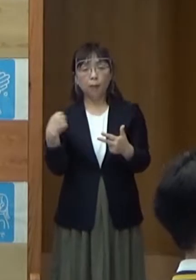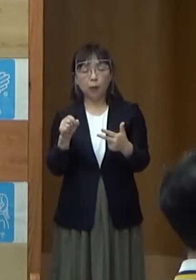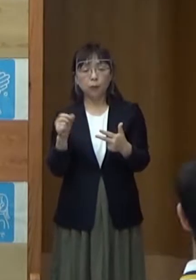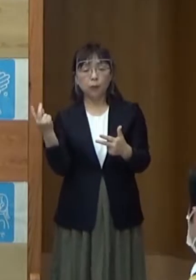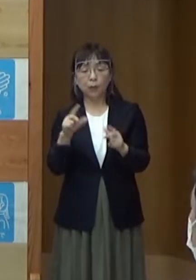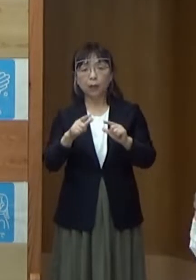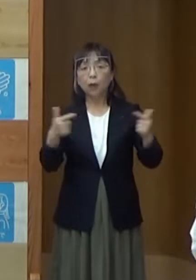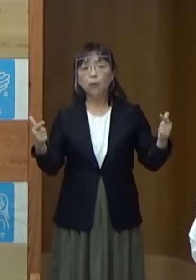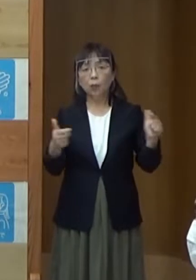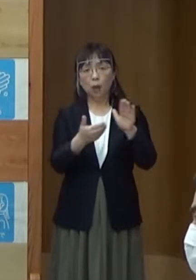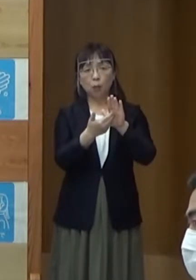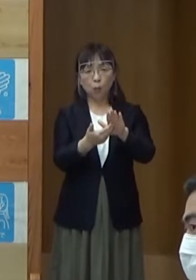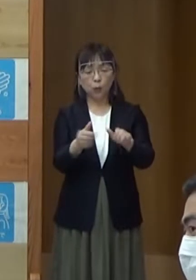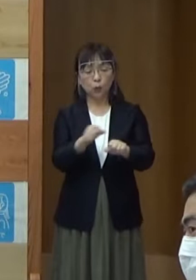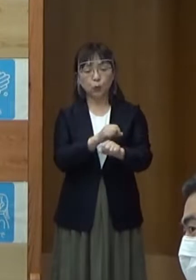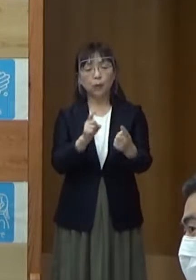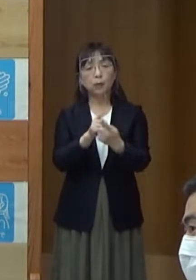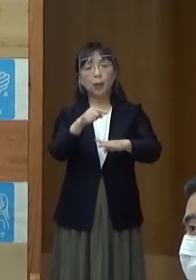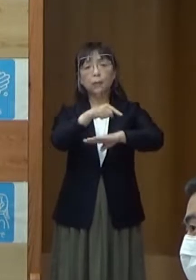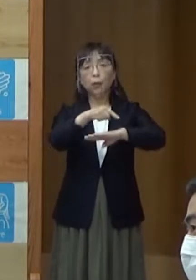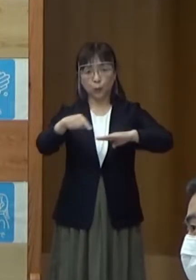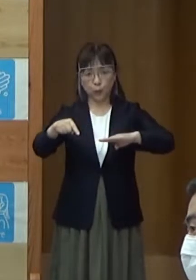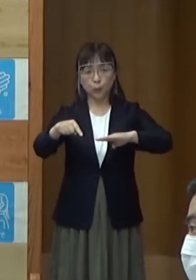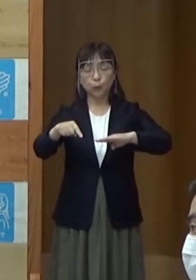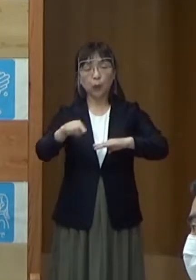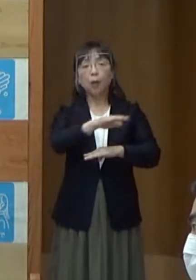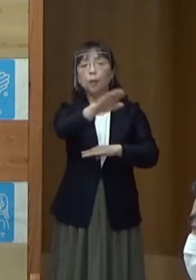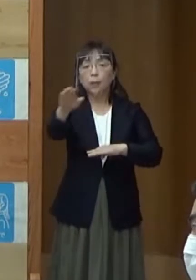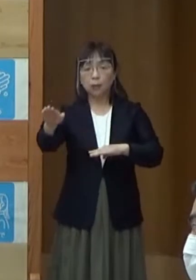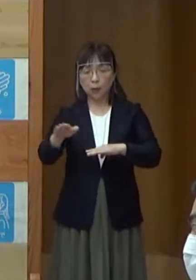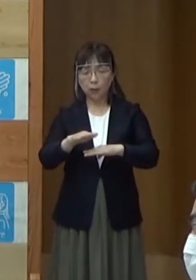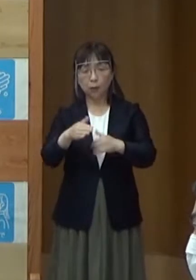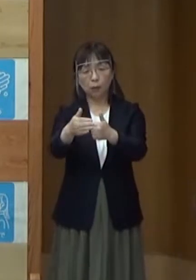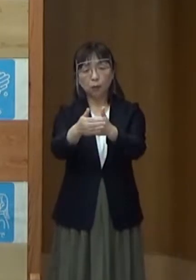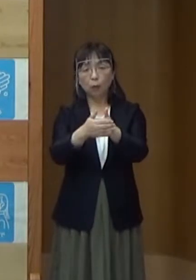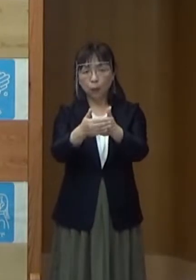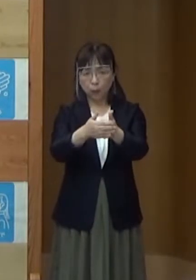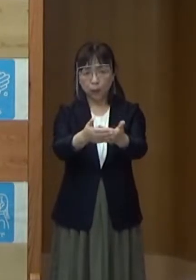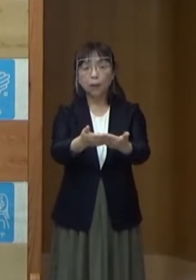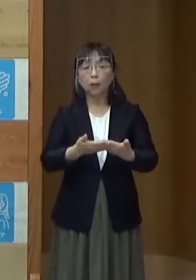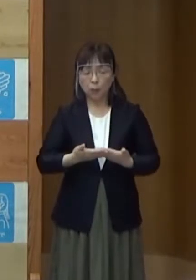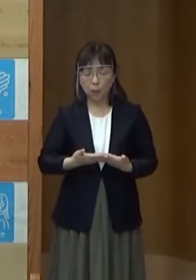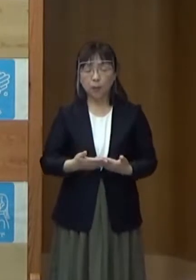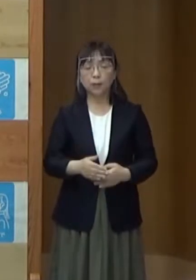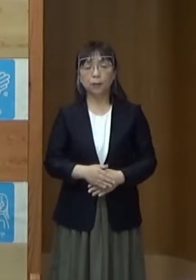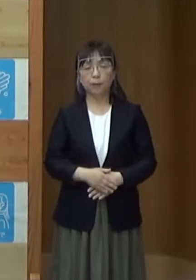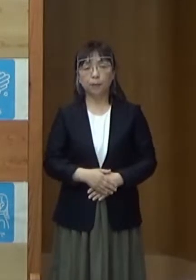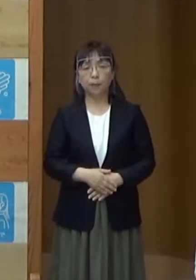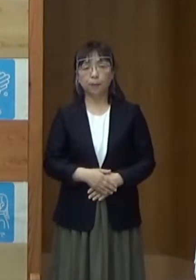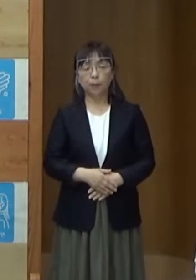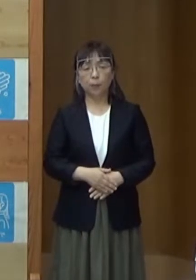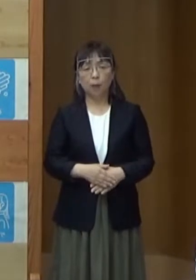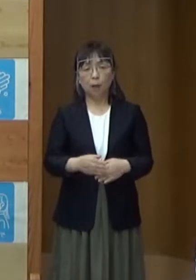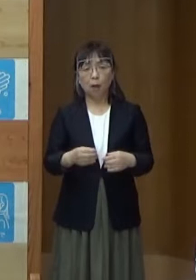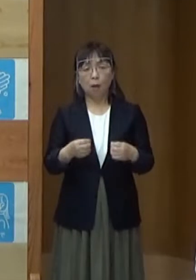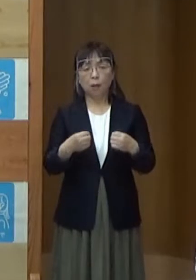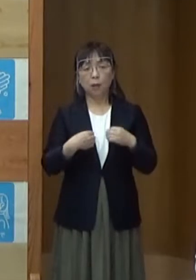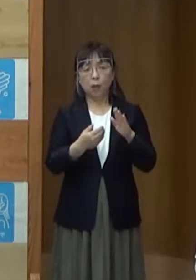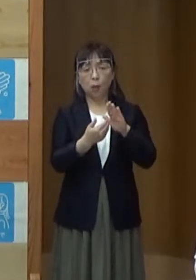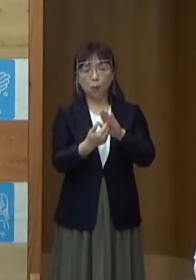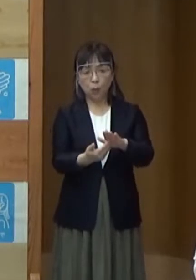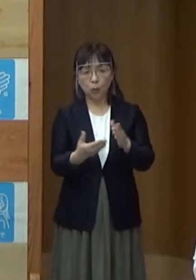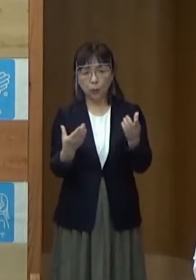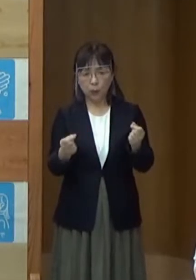大防止特別対策ということで、皆様にご理解ご協力をいただいて、感染防止対策の徹